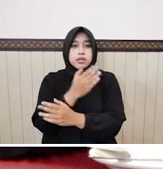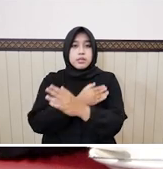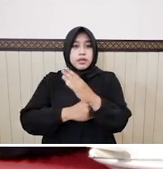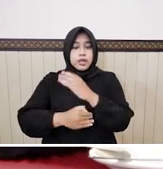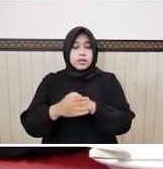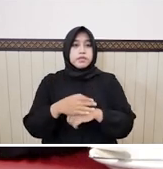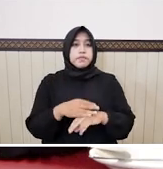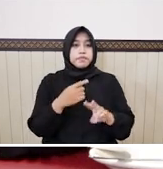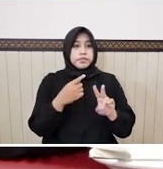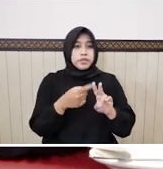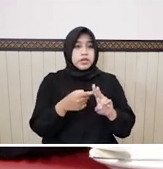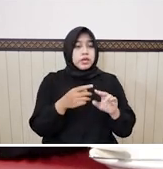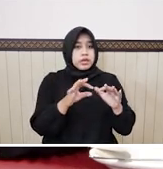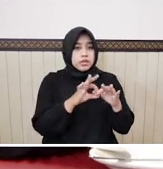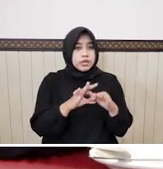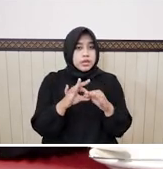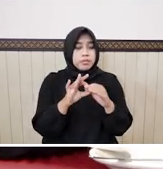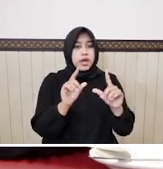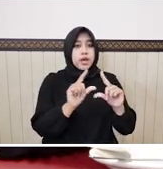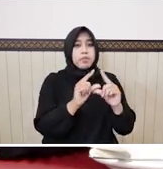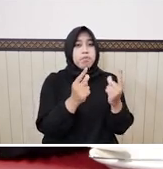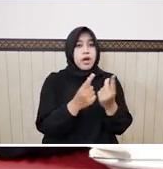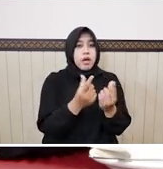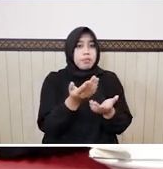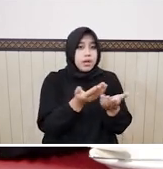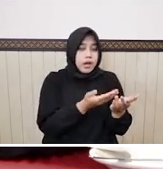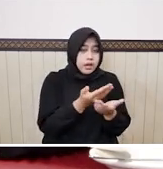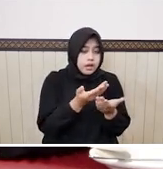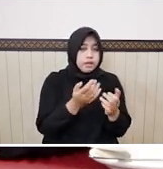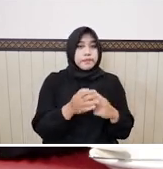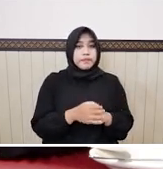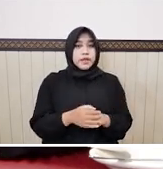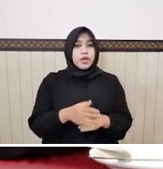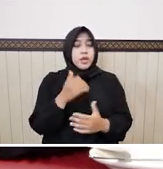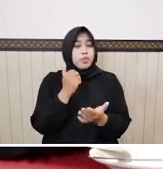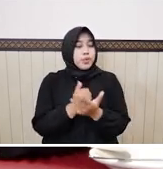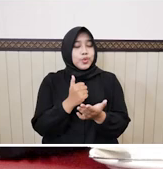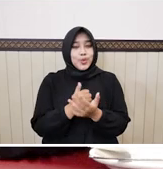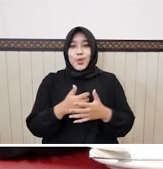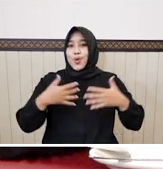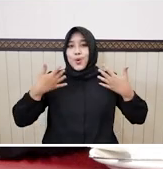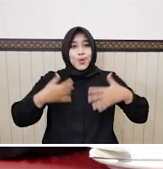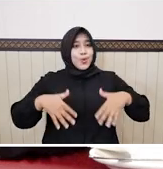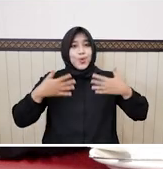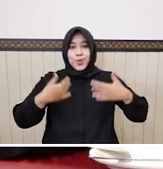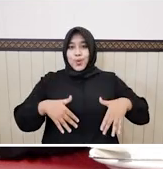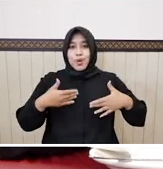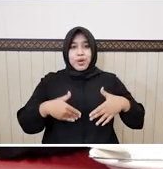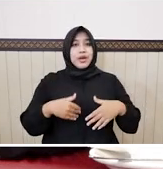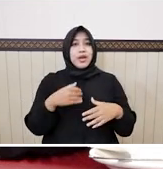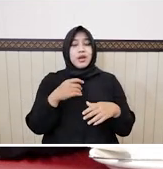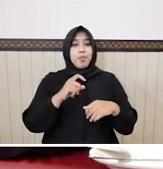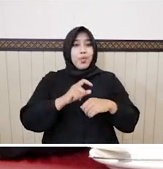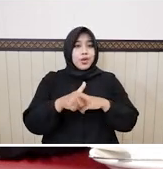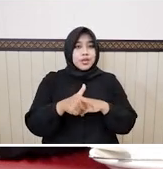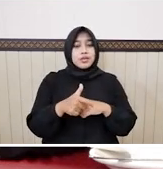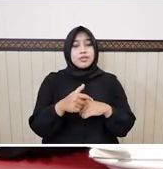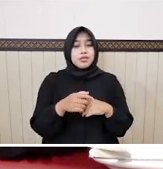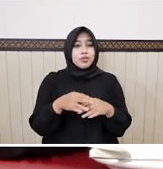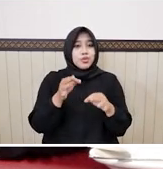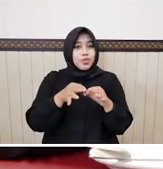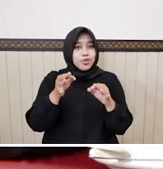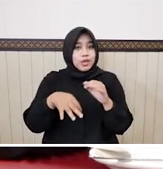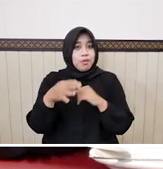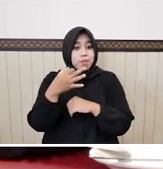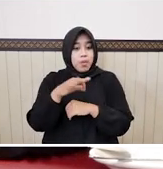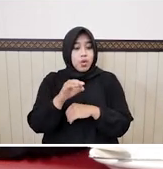disabilitas dengan lembaga-lembaga layanan ini sangat luar biasa dan ini gebrakan baru dan kalau